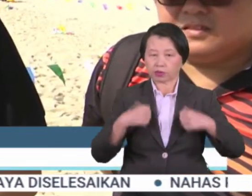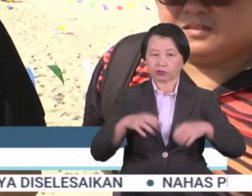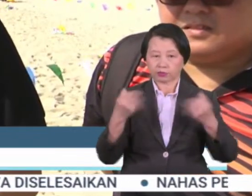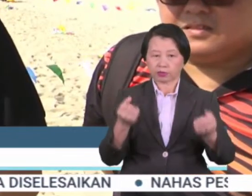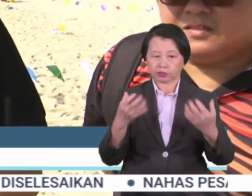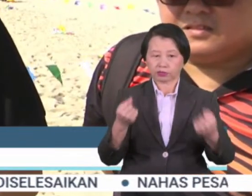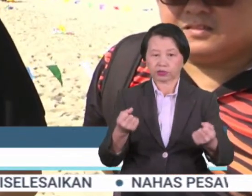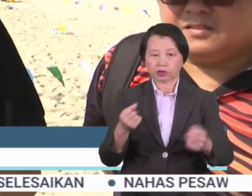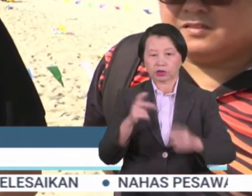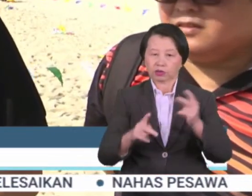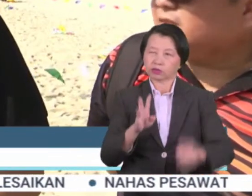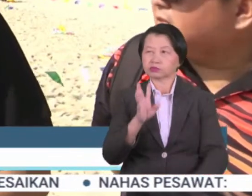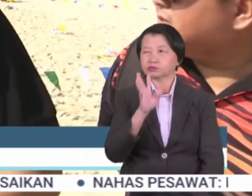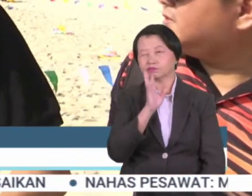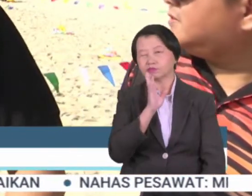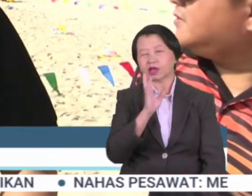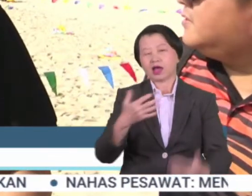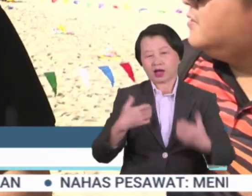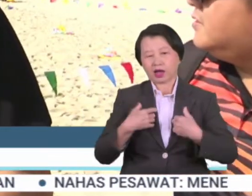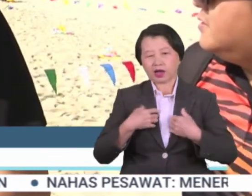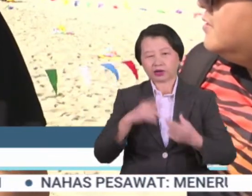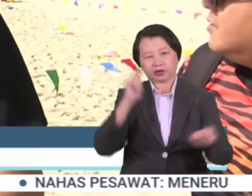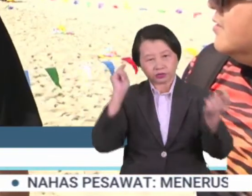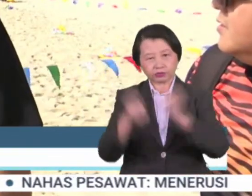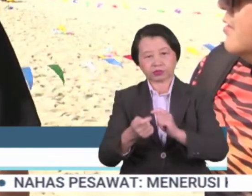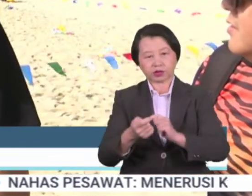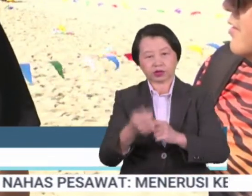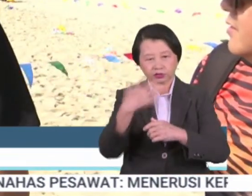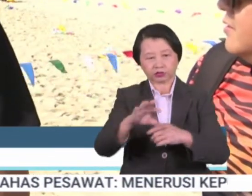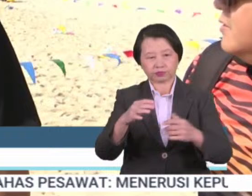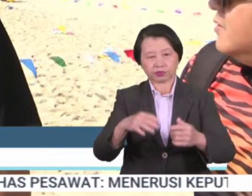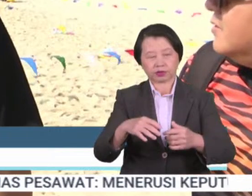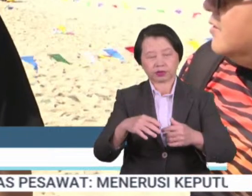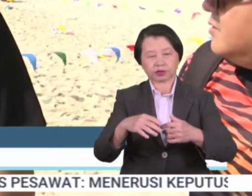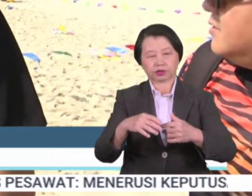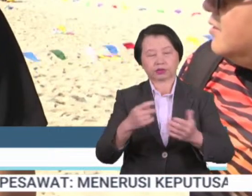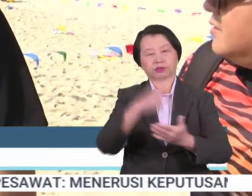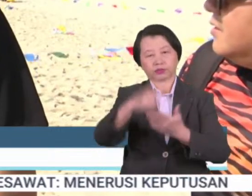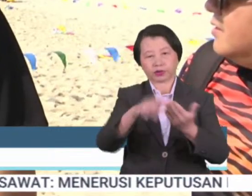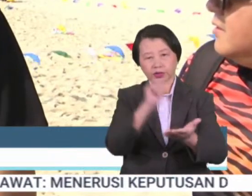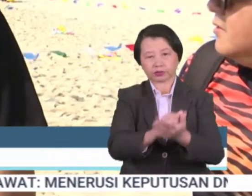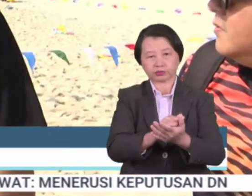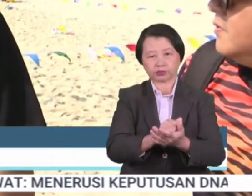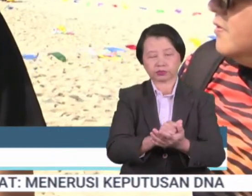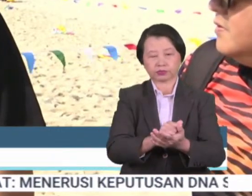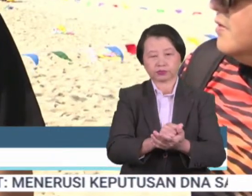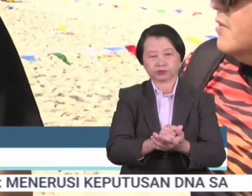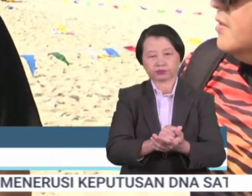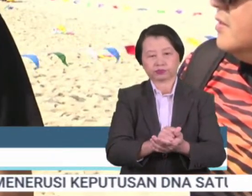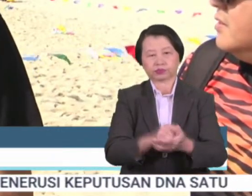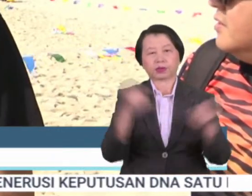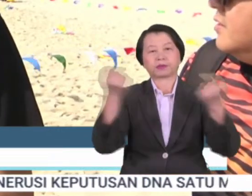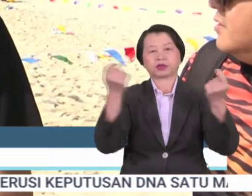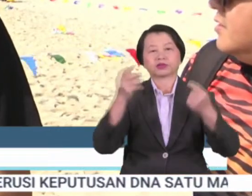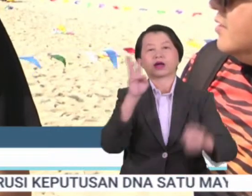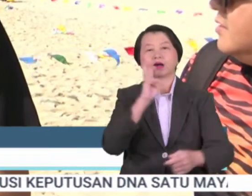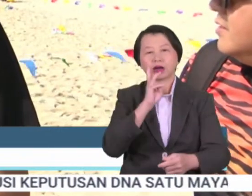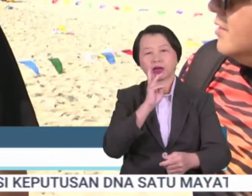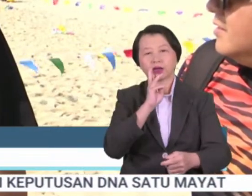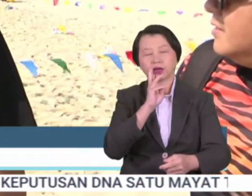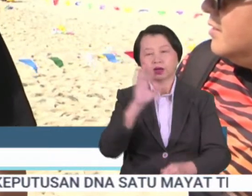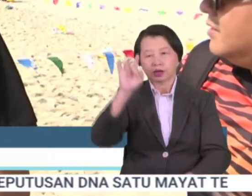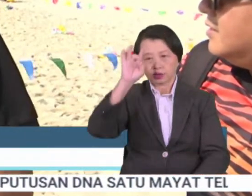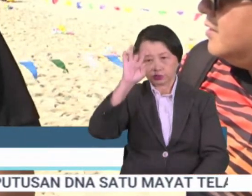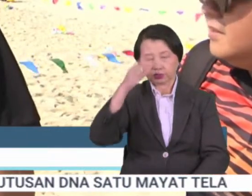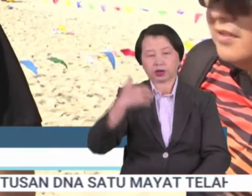agar orang kata apa adalah persalinan dia tu selepas acara tu berlangsung dan insya-allah